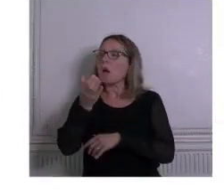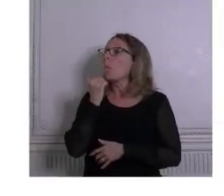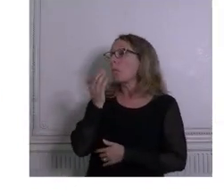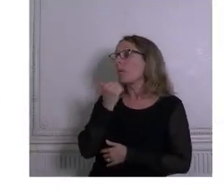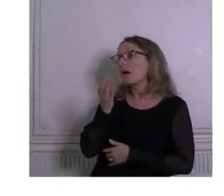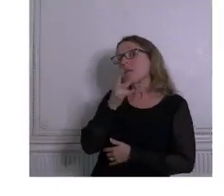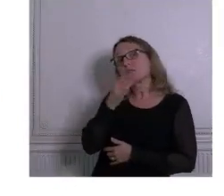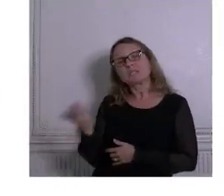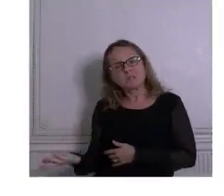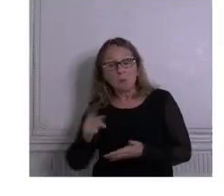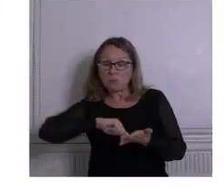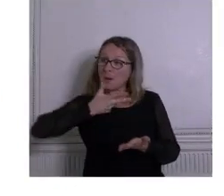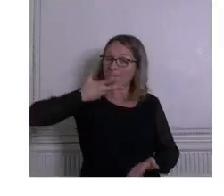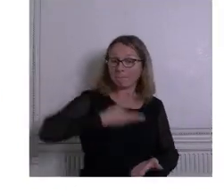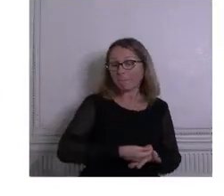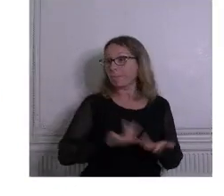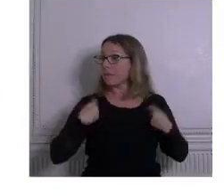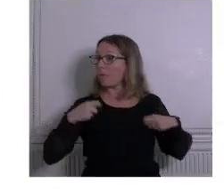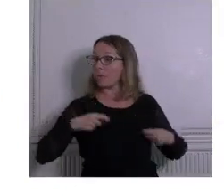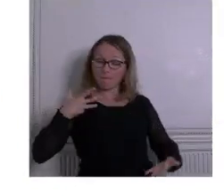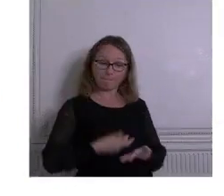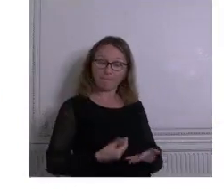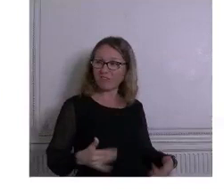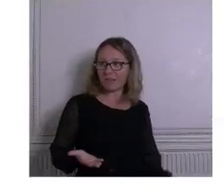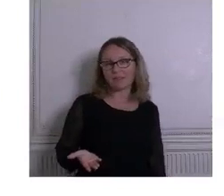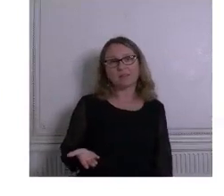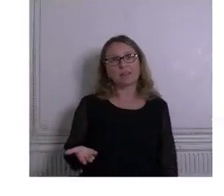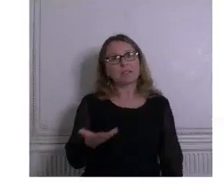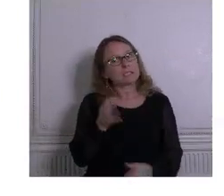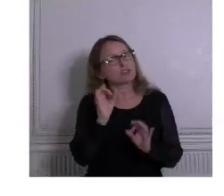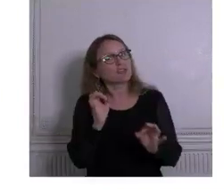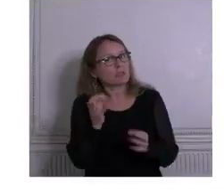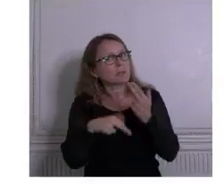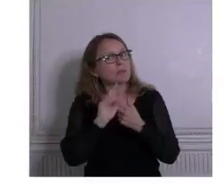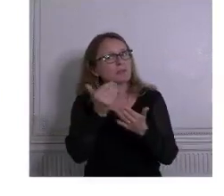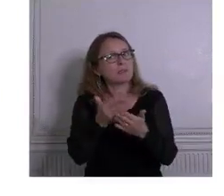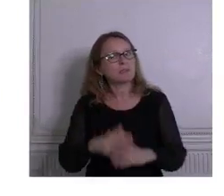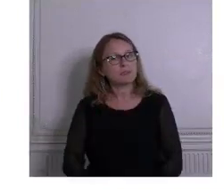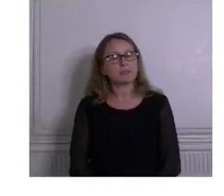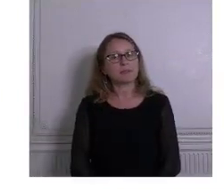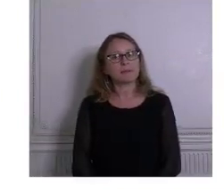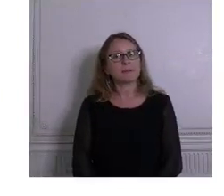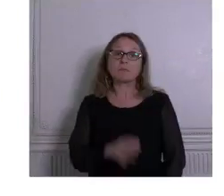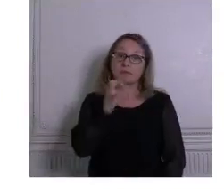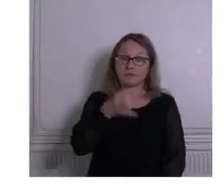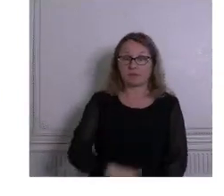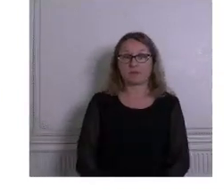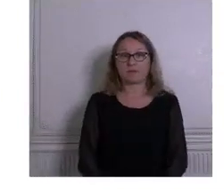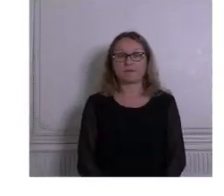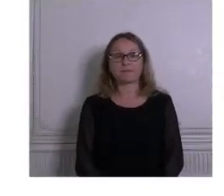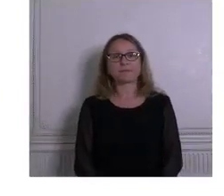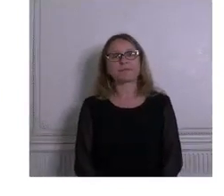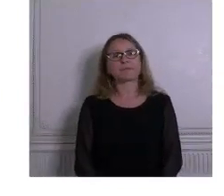un certain nombre de mesures qui sont pour certaines assez conformes à ce qui est observé ailleurs, et puis d'autres aussi qui prennent appui sur nos points